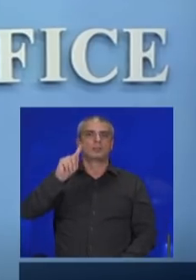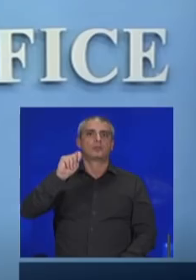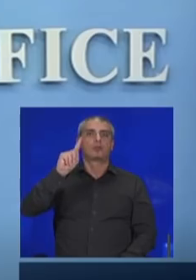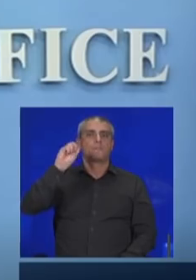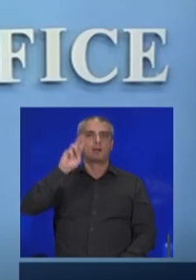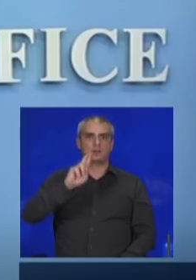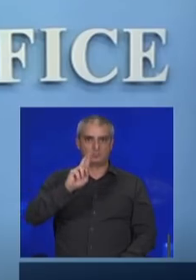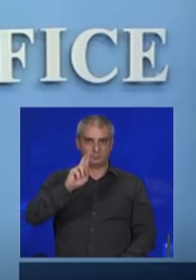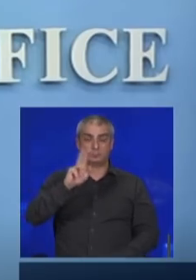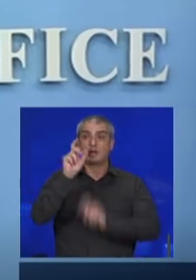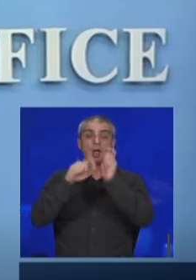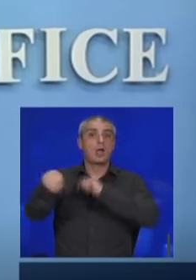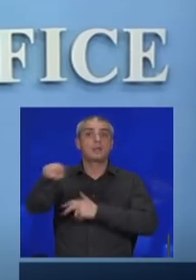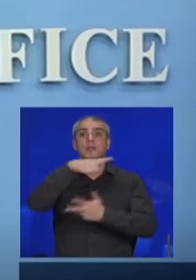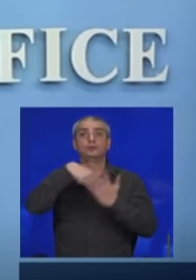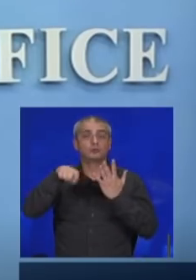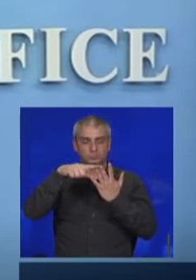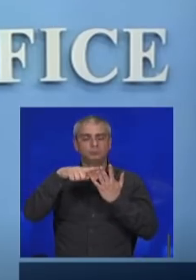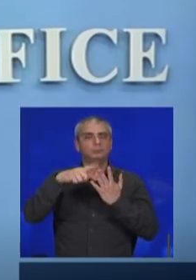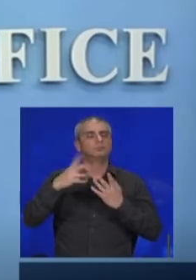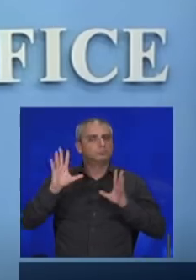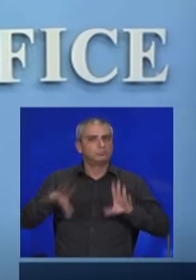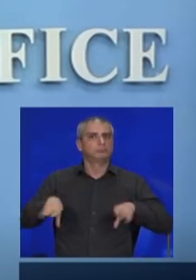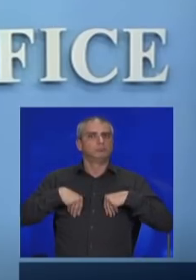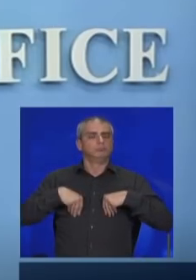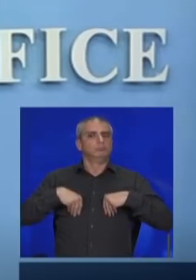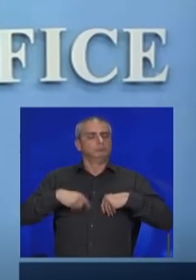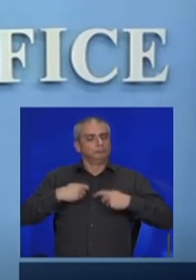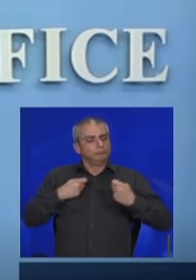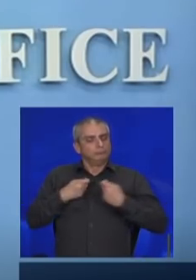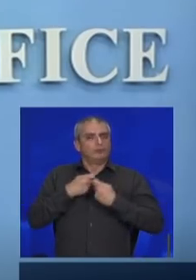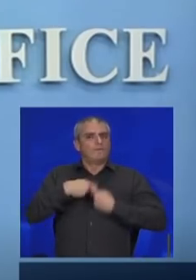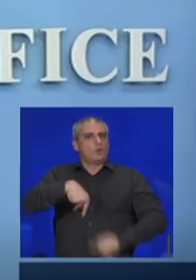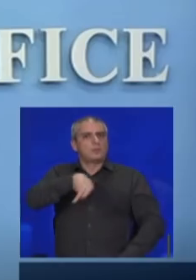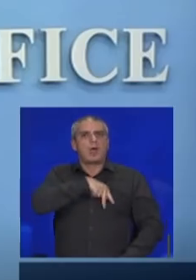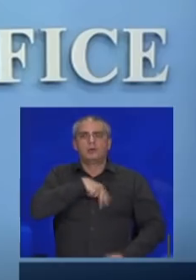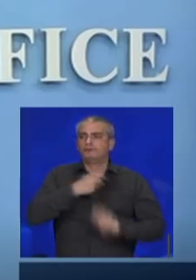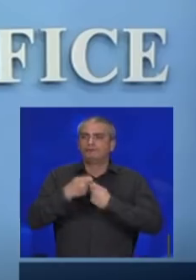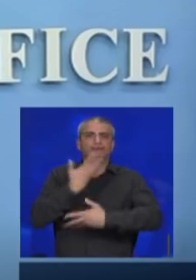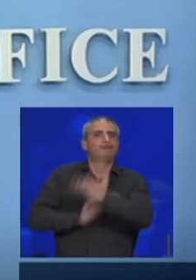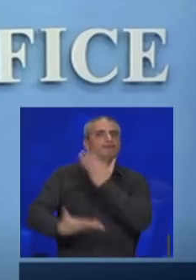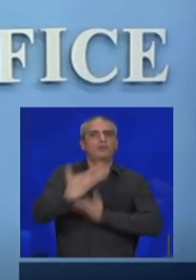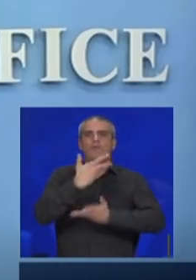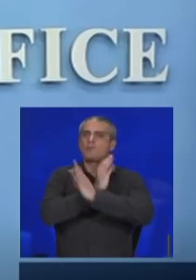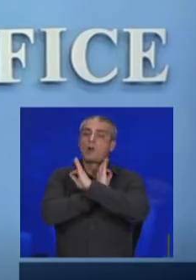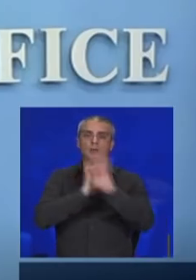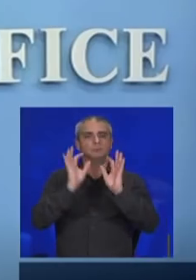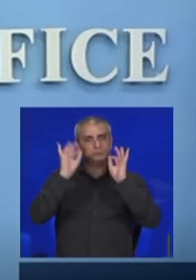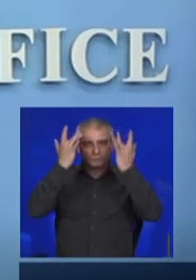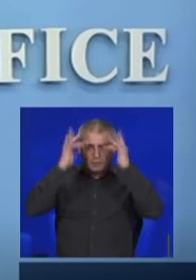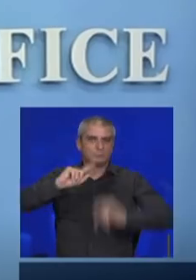האנשים האלה גילו שותפות, אחריות, שיתוף פעולה יוצא מן הכלל לטובת